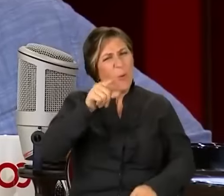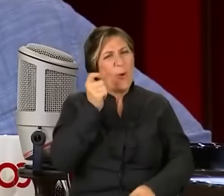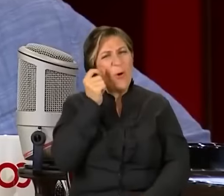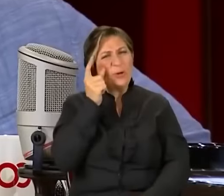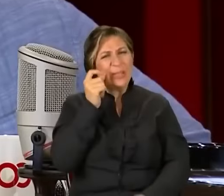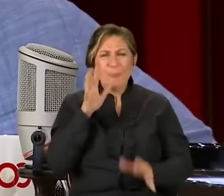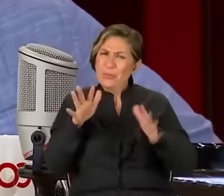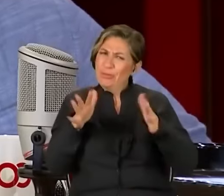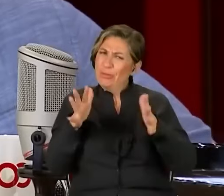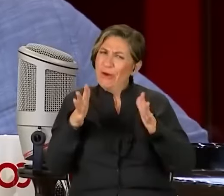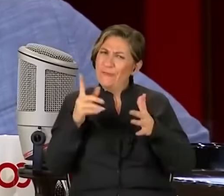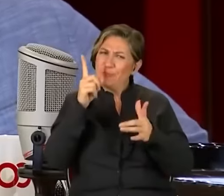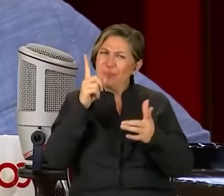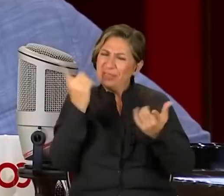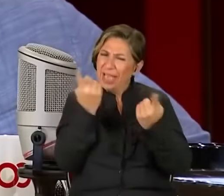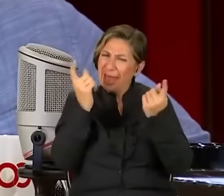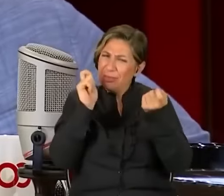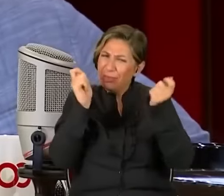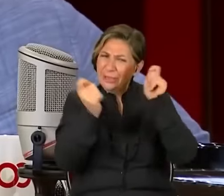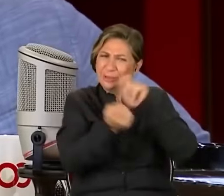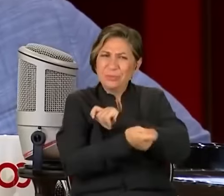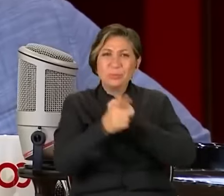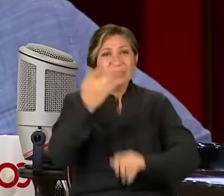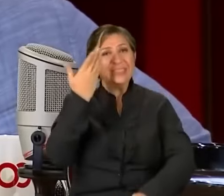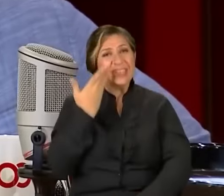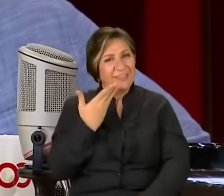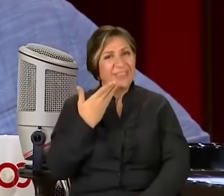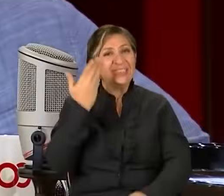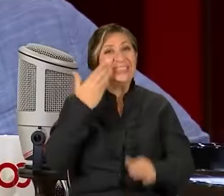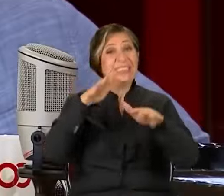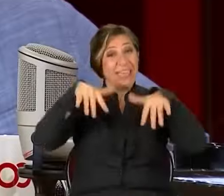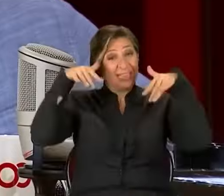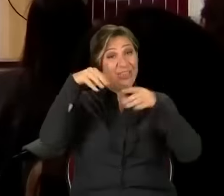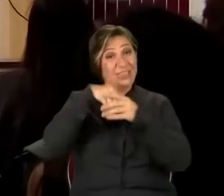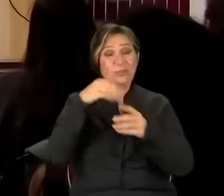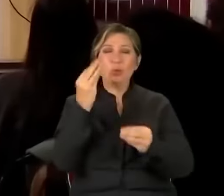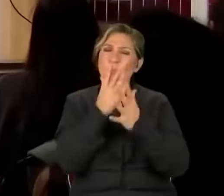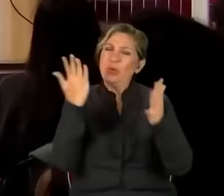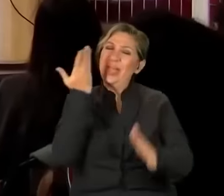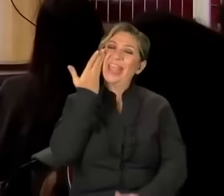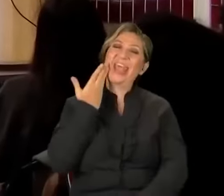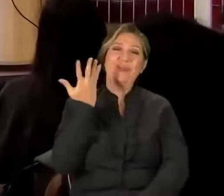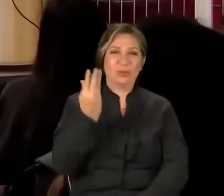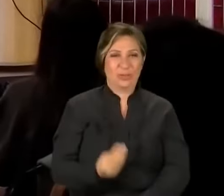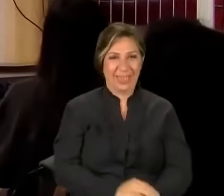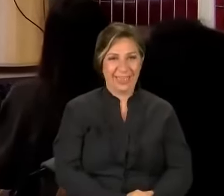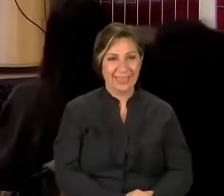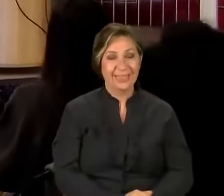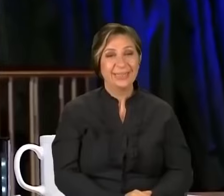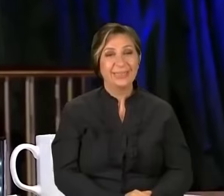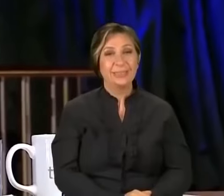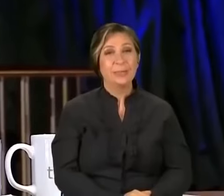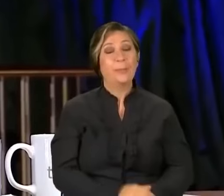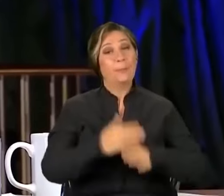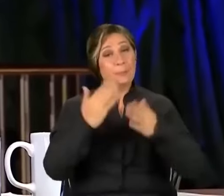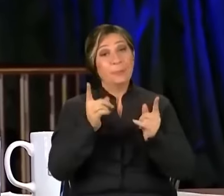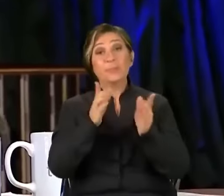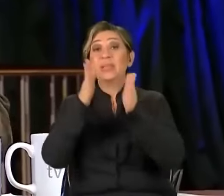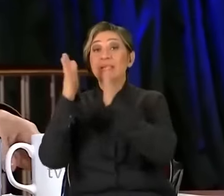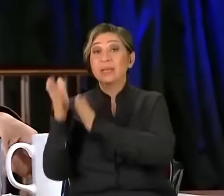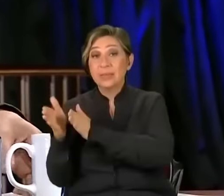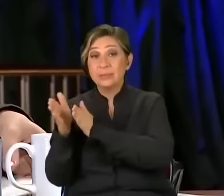özlem tuhaf bir kimyaya dönüşmüş. Bunu seyretmek sanırım seyirci için büyük keyif olacak. Peki, bir